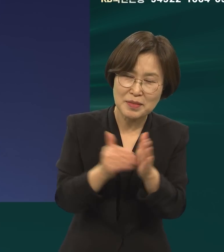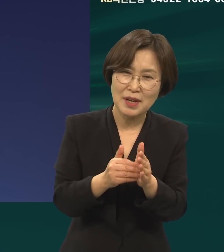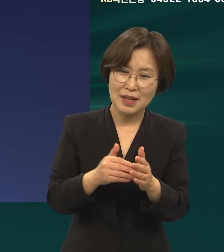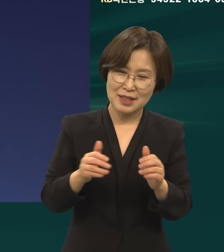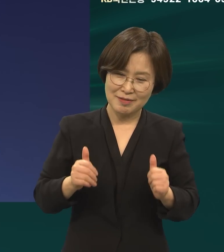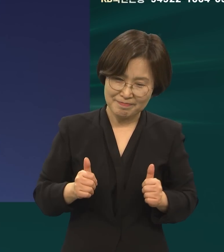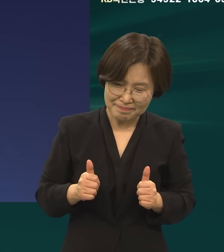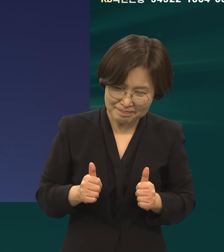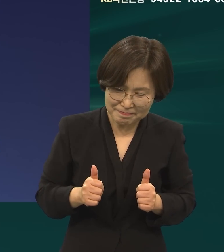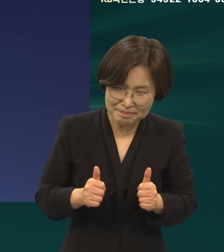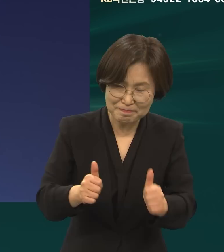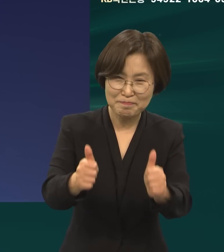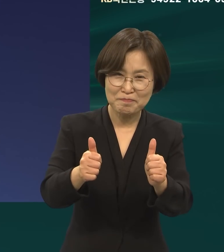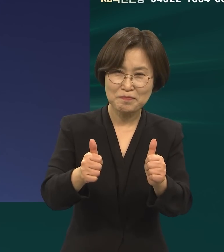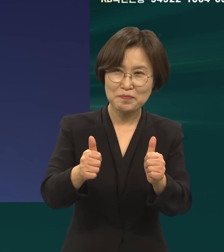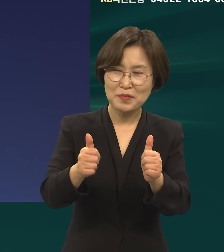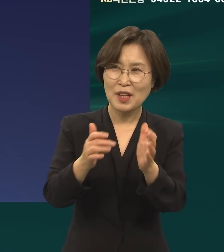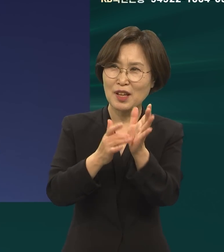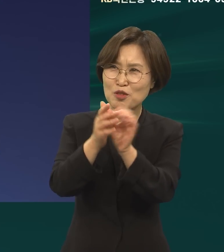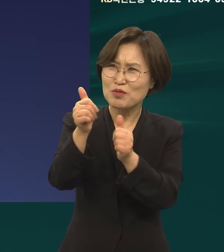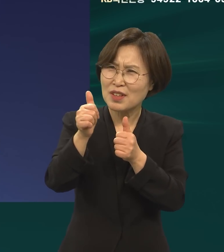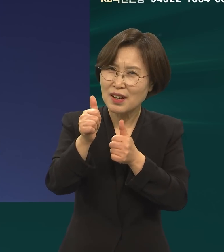신실하게 나를 따라오라고.